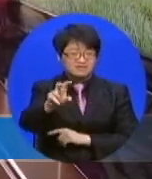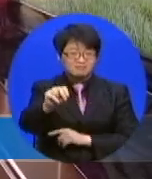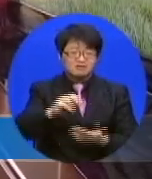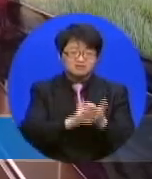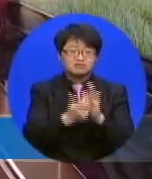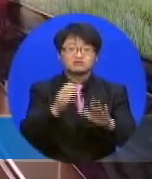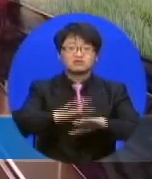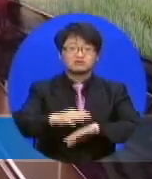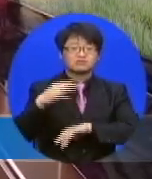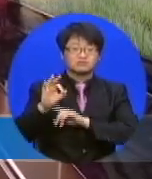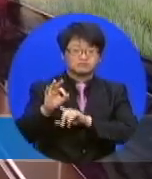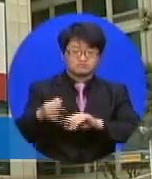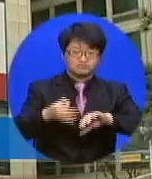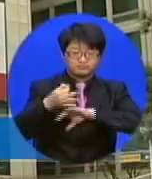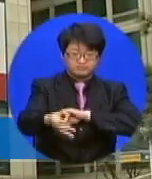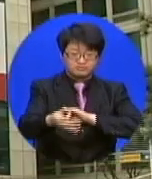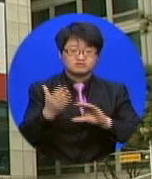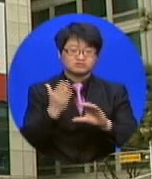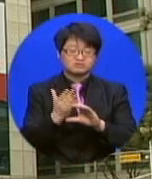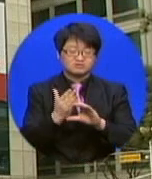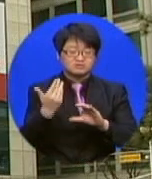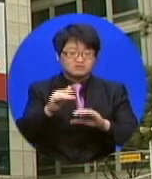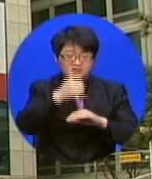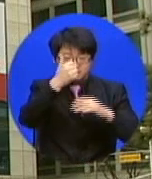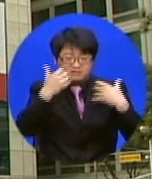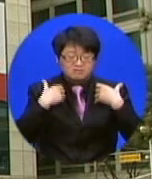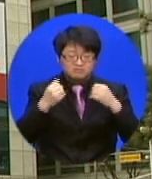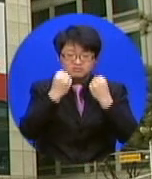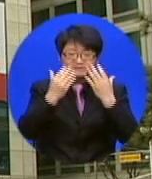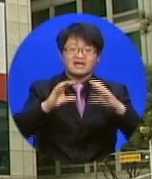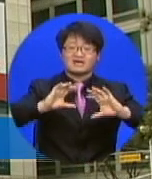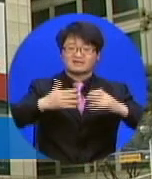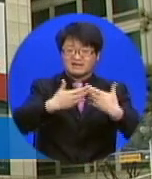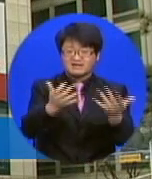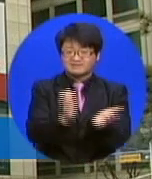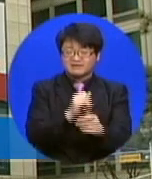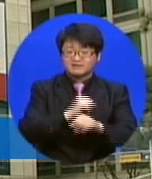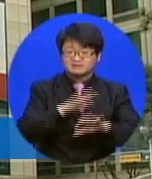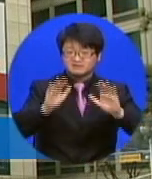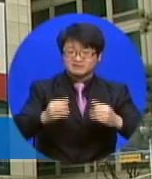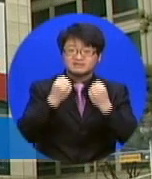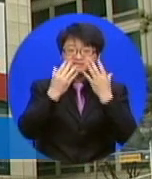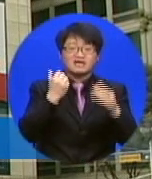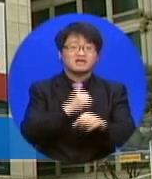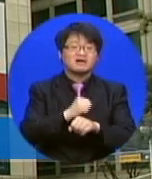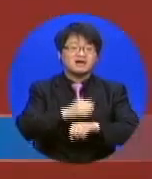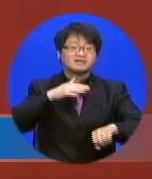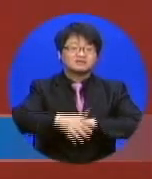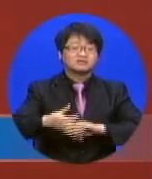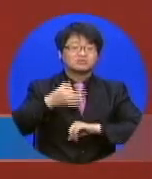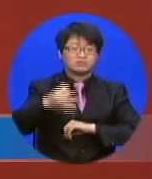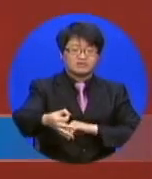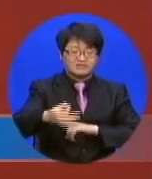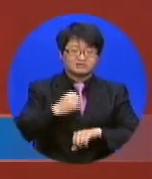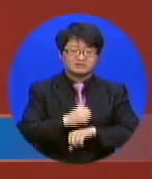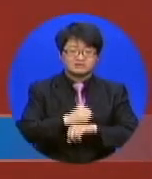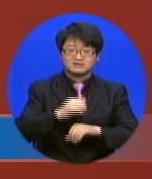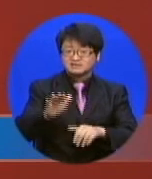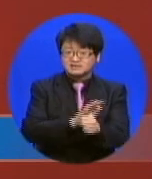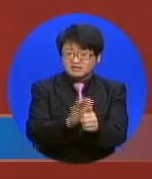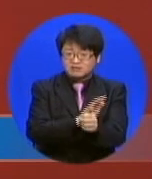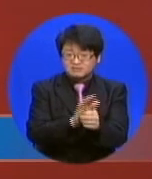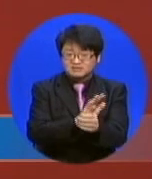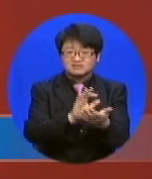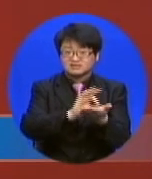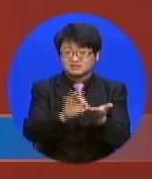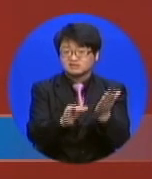양육수당을 현금으로 지급하고 있습니다. 그러나 정부와 새누리당은 최근 현행 현금 지급 방식의 양육수당을 서비스